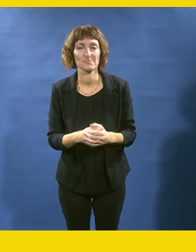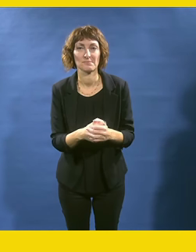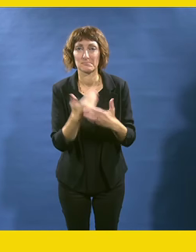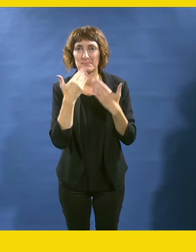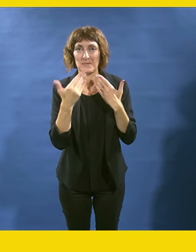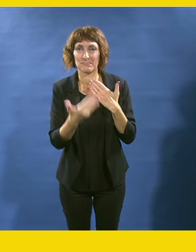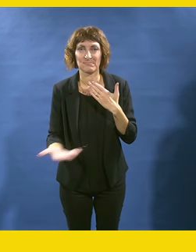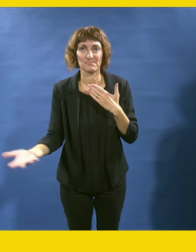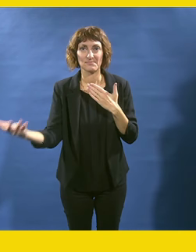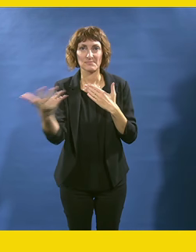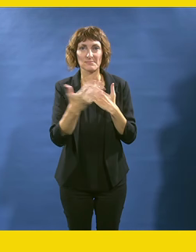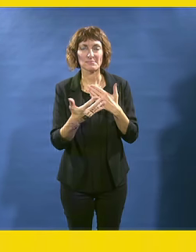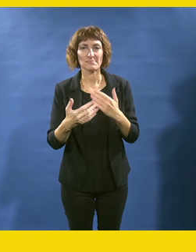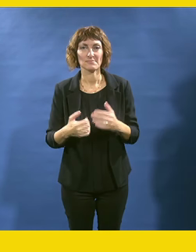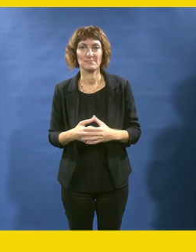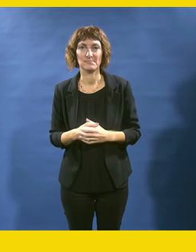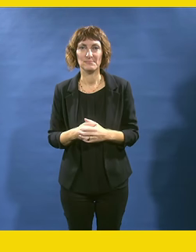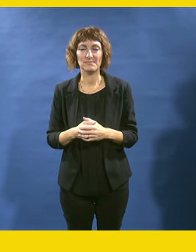Merci à elle.